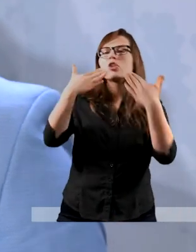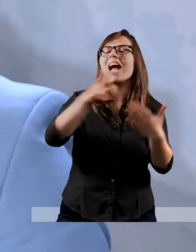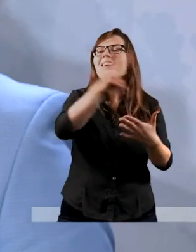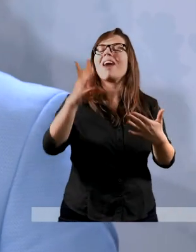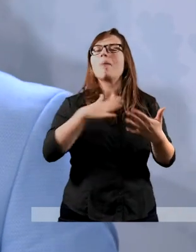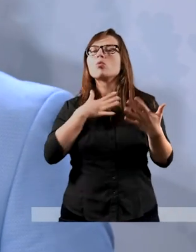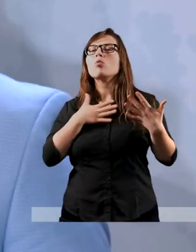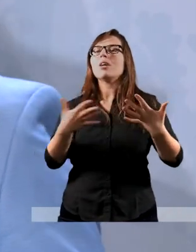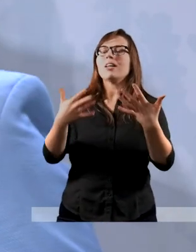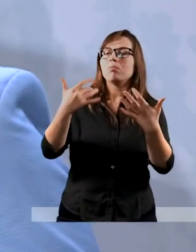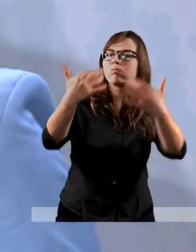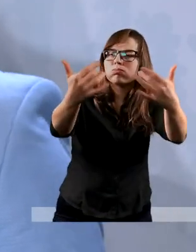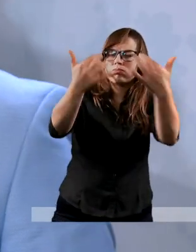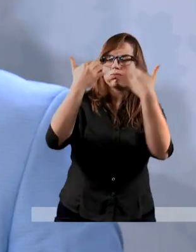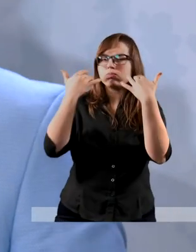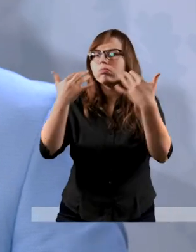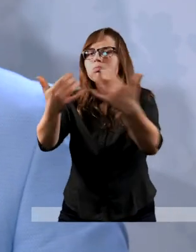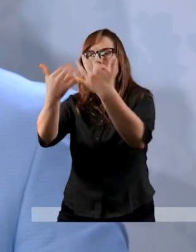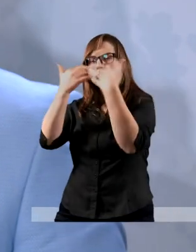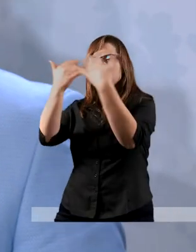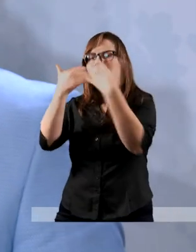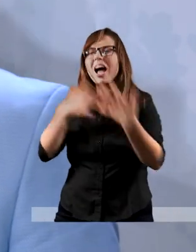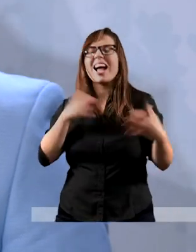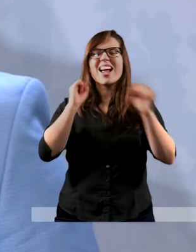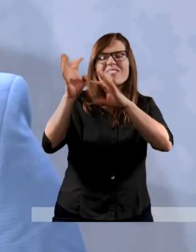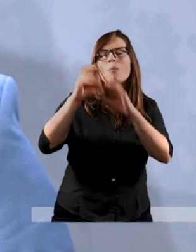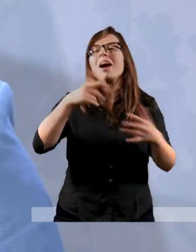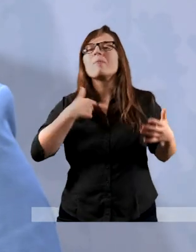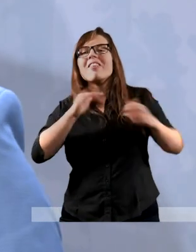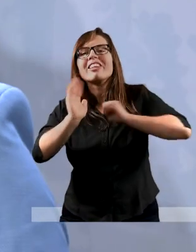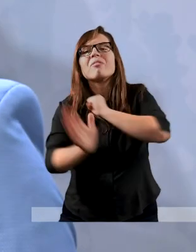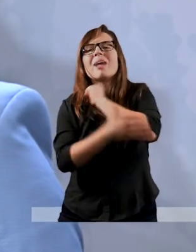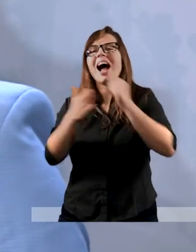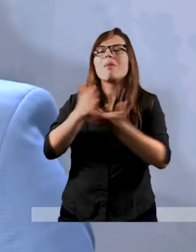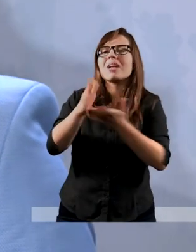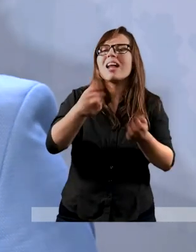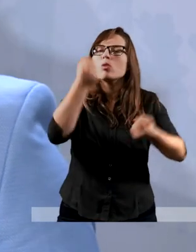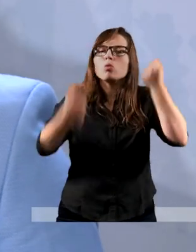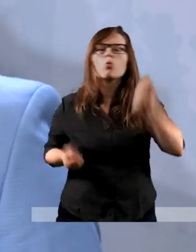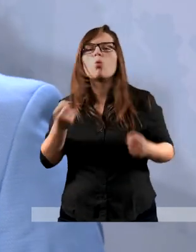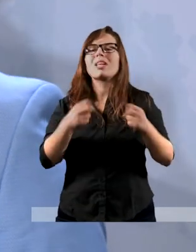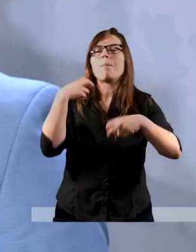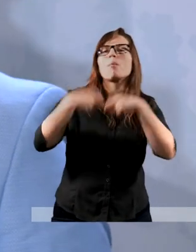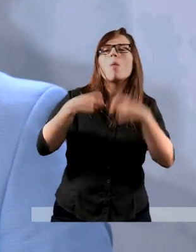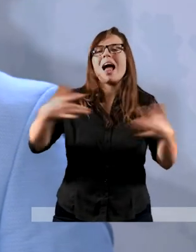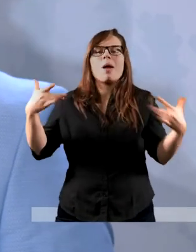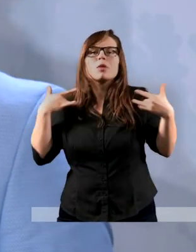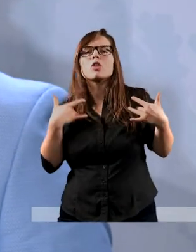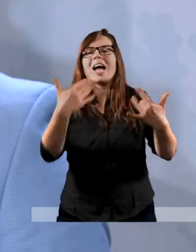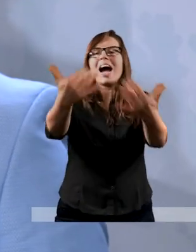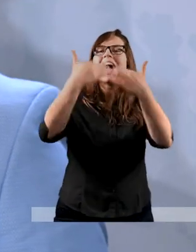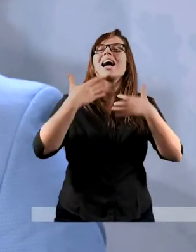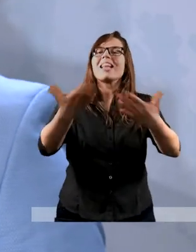wam, że wspieraliście mnie na tej trudnej wędrówce przez życie, tu na ziemi.